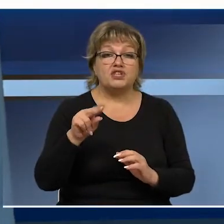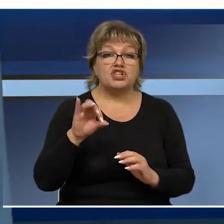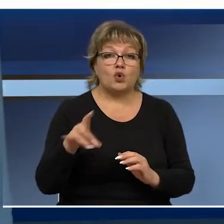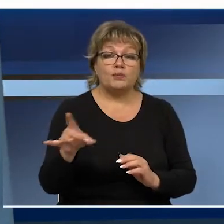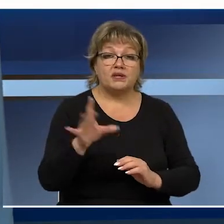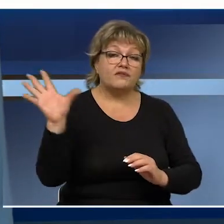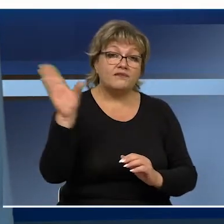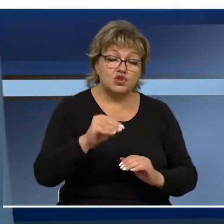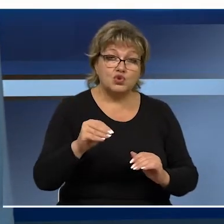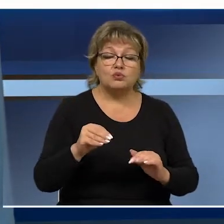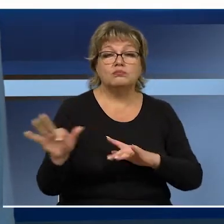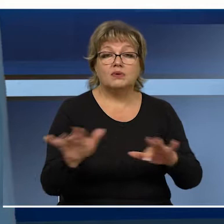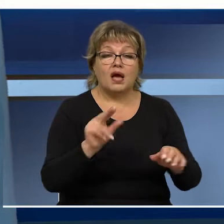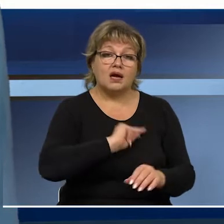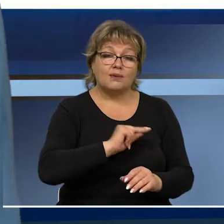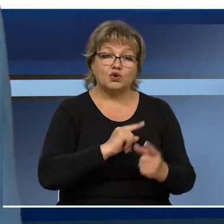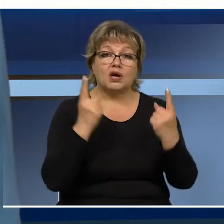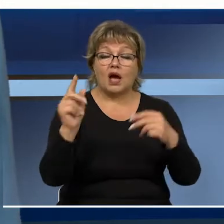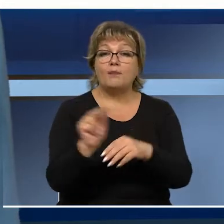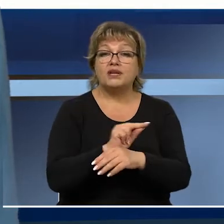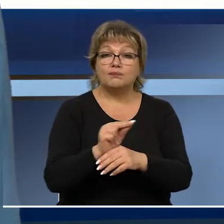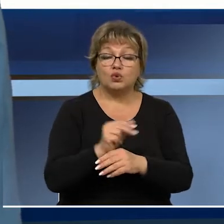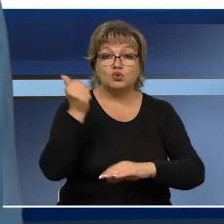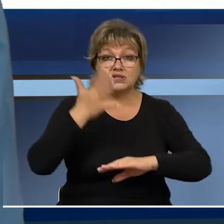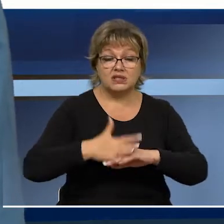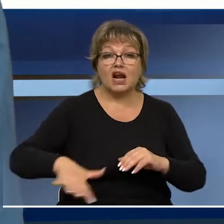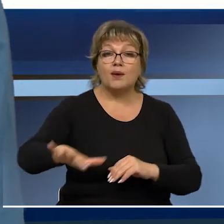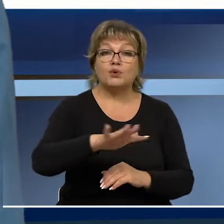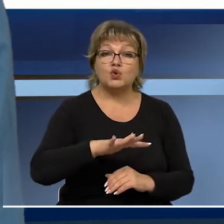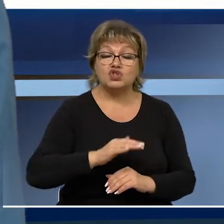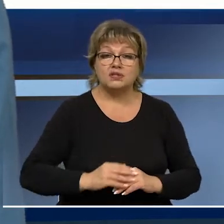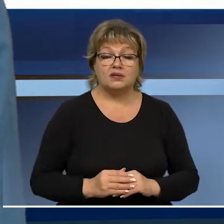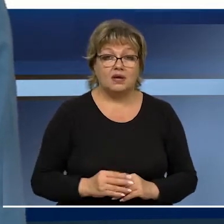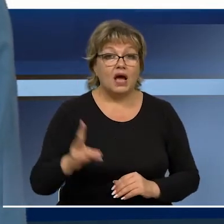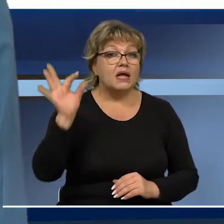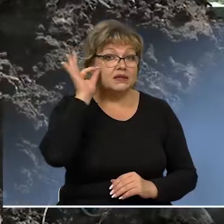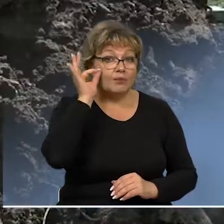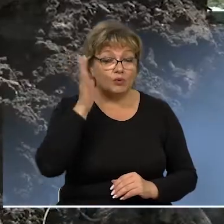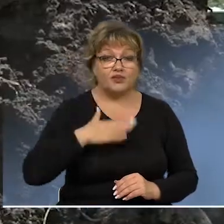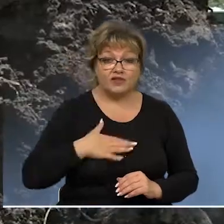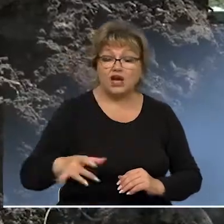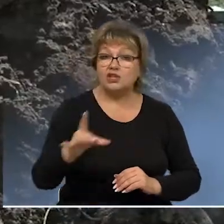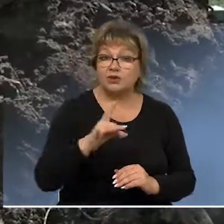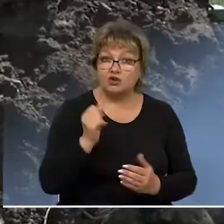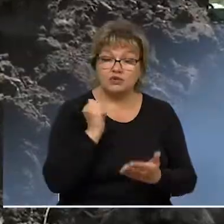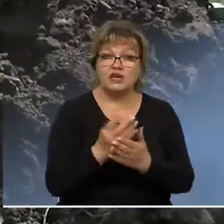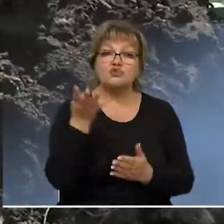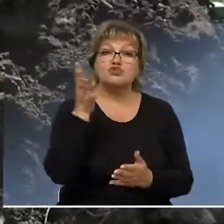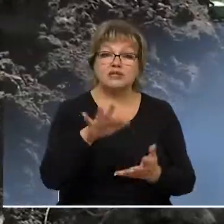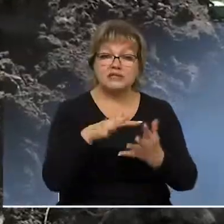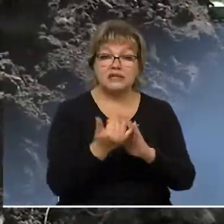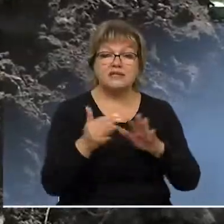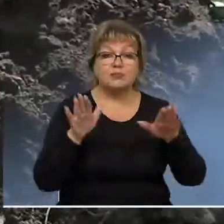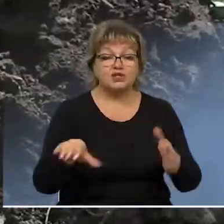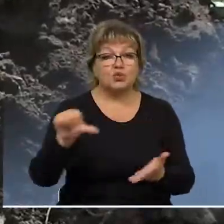ли разве льном песчанокопского района вовсю кипит работа по капитальному ремонту центральной площади напомним что в нашем районе